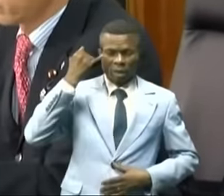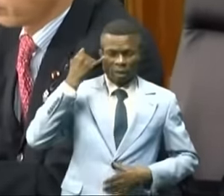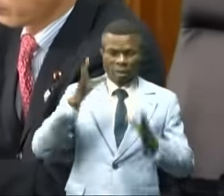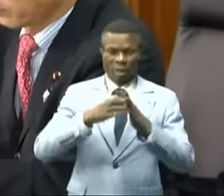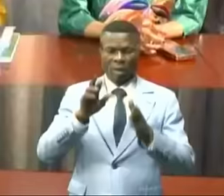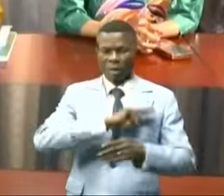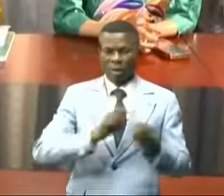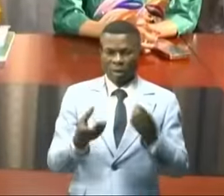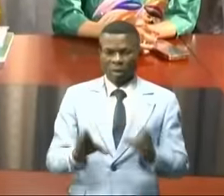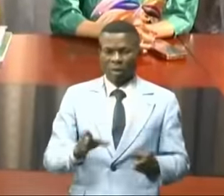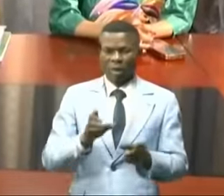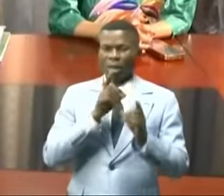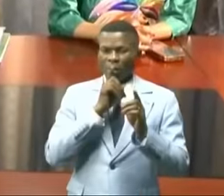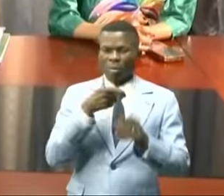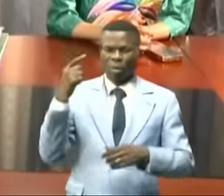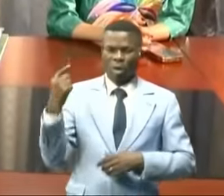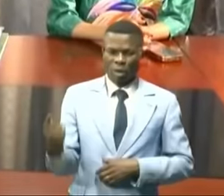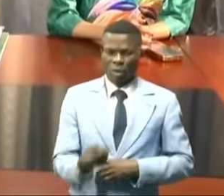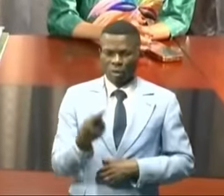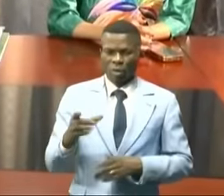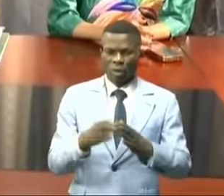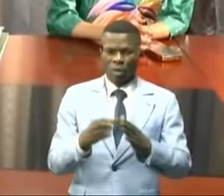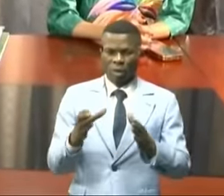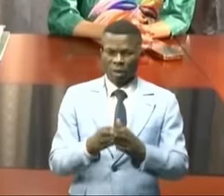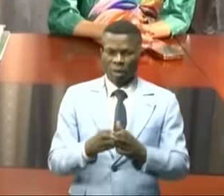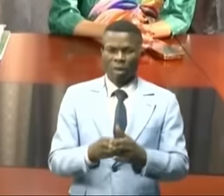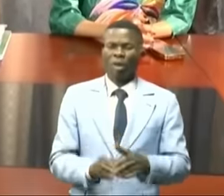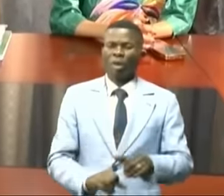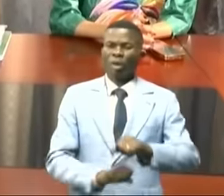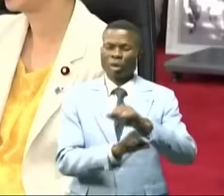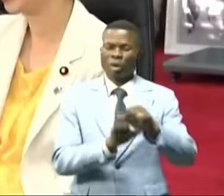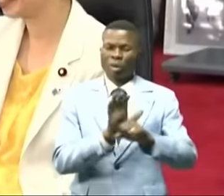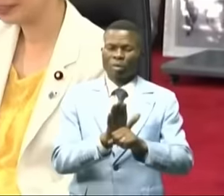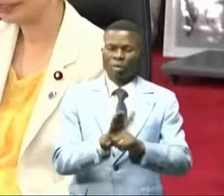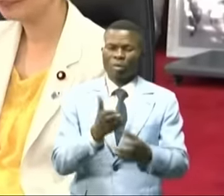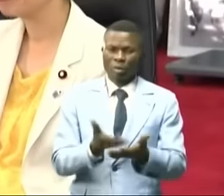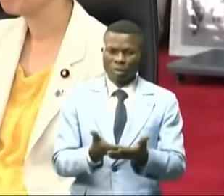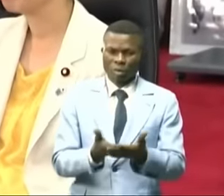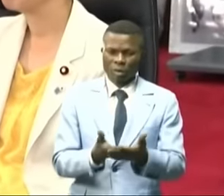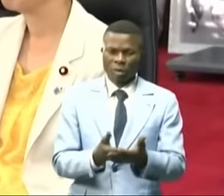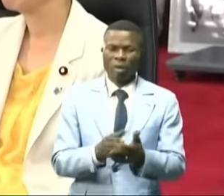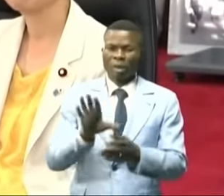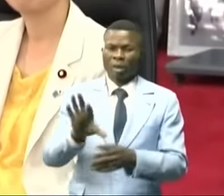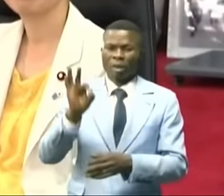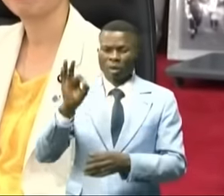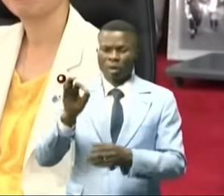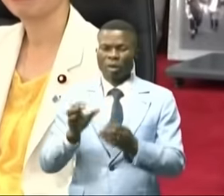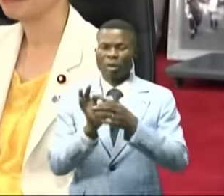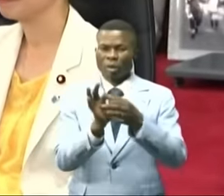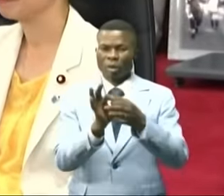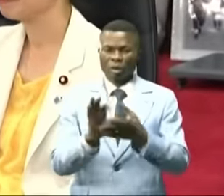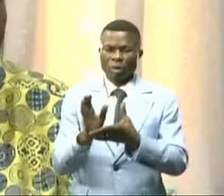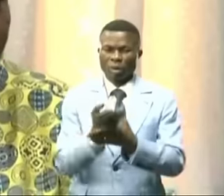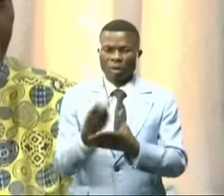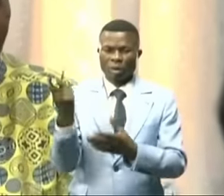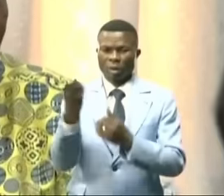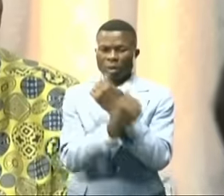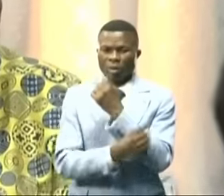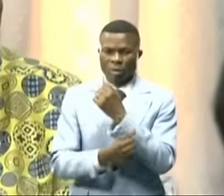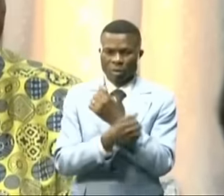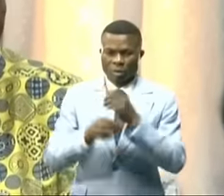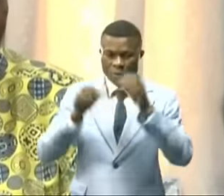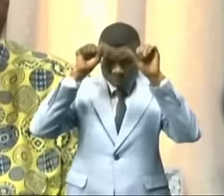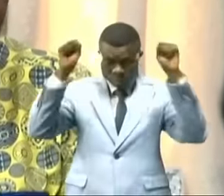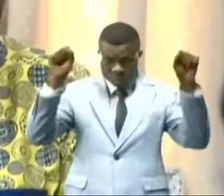de concertation permanent à travers une diplomatie parlementaire agissante qui renforcera la coopération entre les deux États. Le